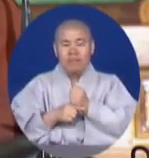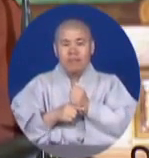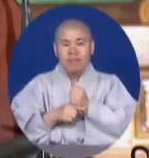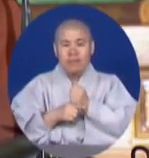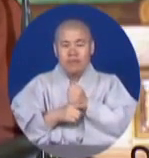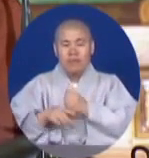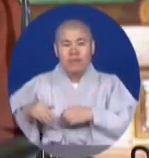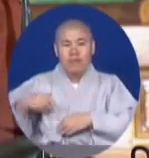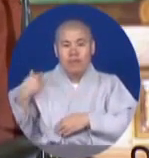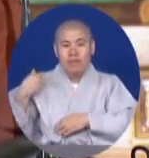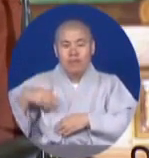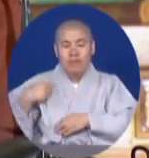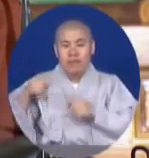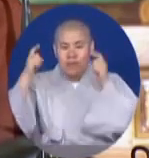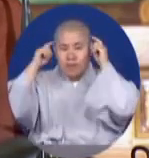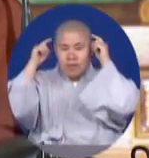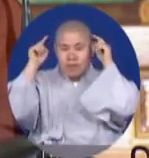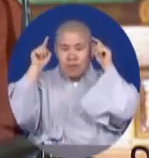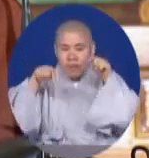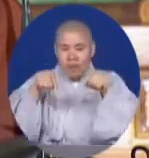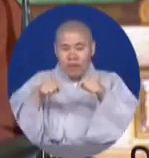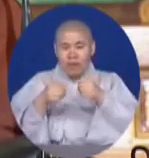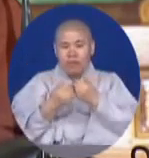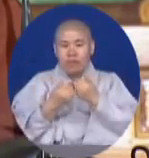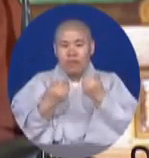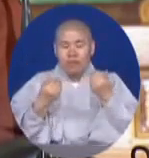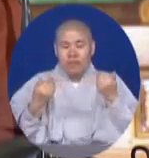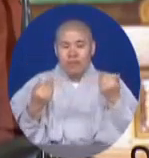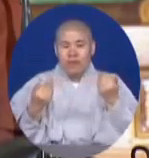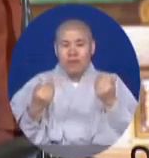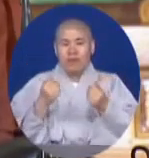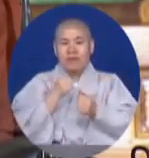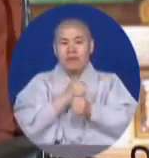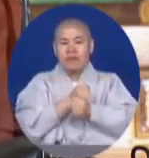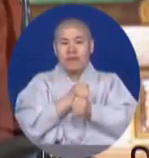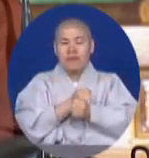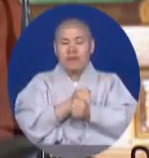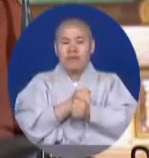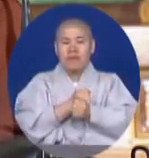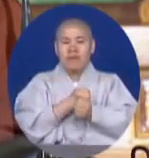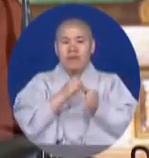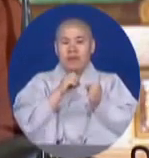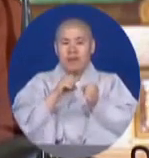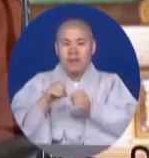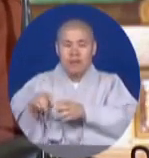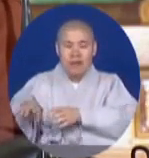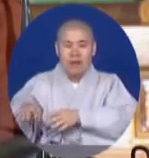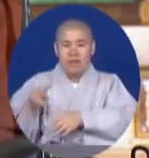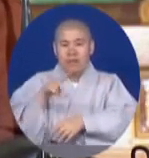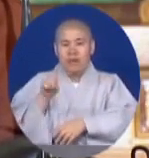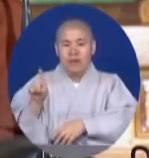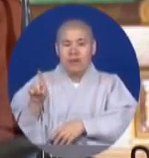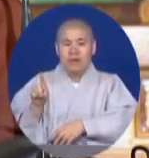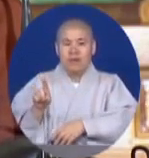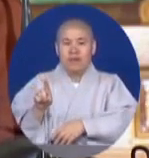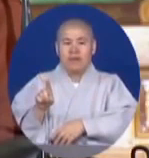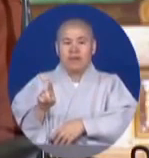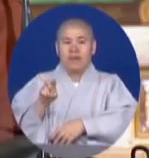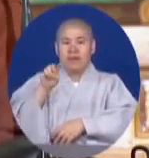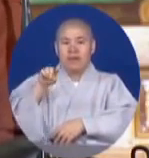뜻을 모르는 어리석음을 여의게 한다. 사라는 건 버릴 사자고요. 무의는